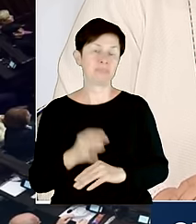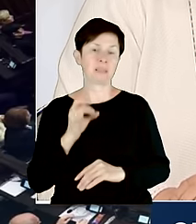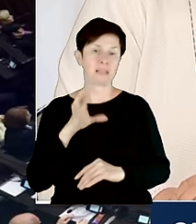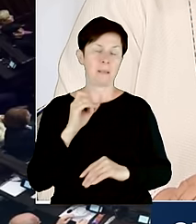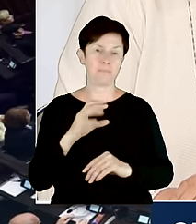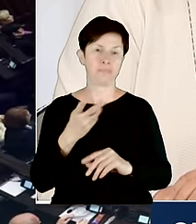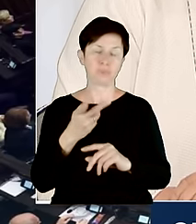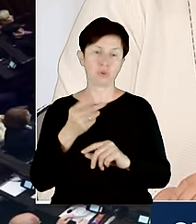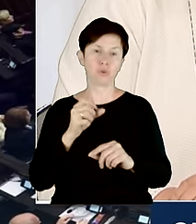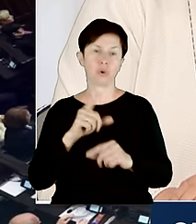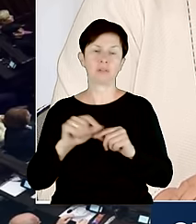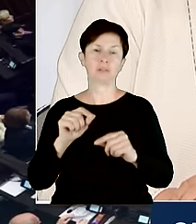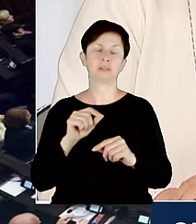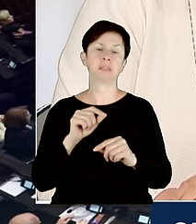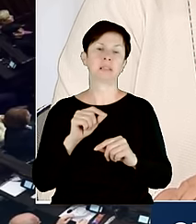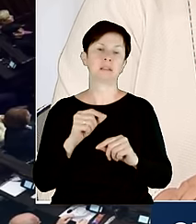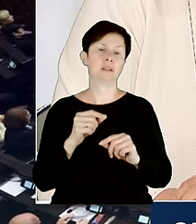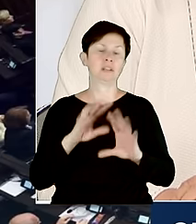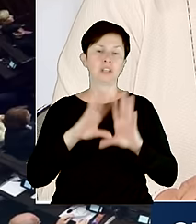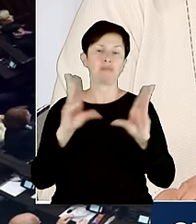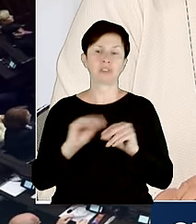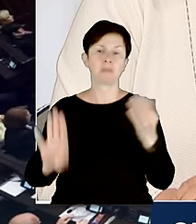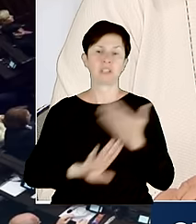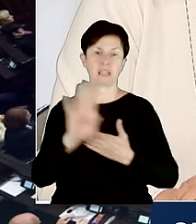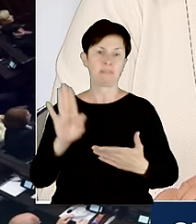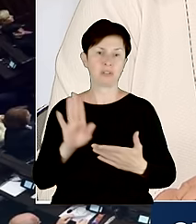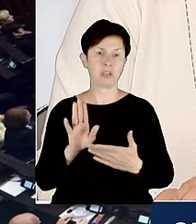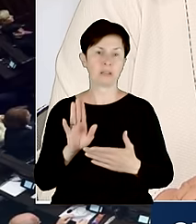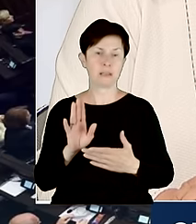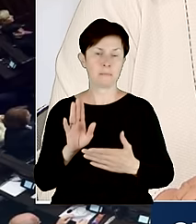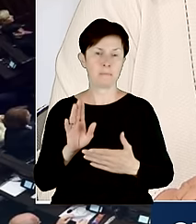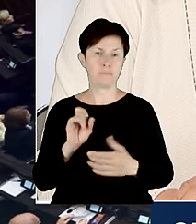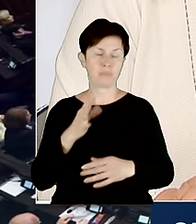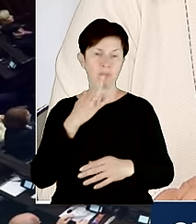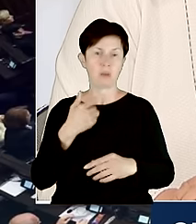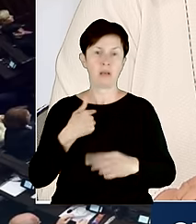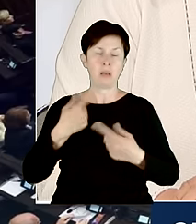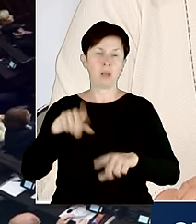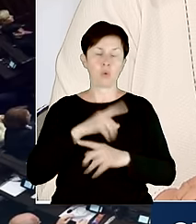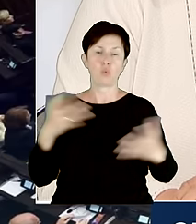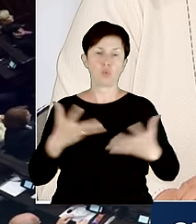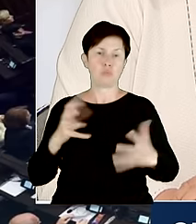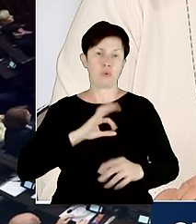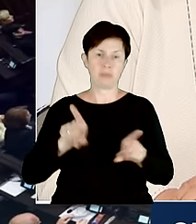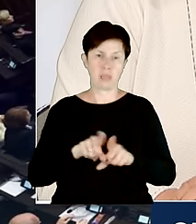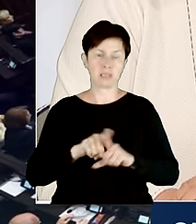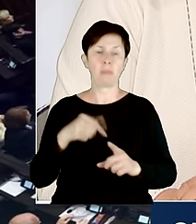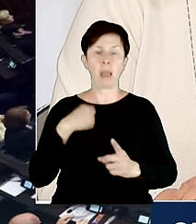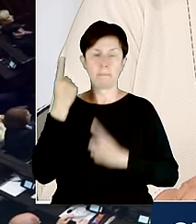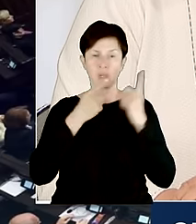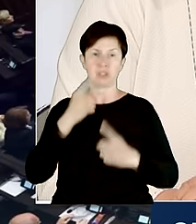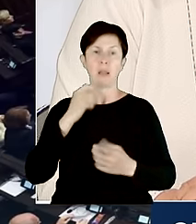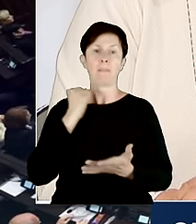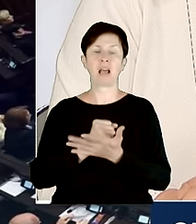przedstawicielek tej koalicji rządzącej, ale również i naszego klubu. Uważam, że prawa kobiet to nie aborcja, to nie